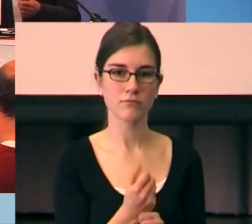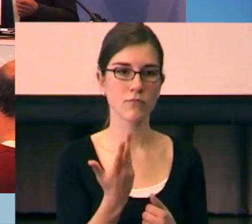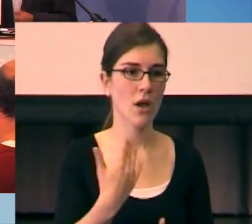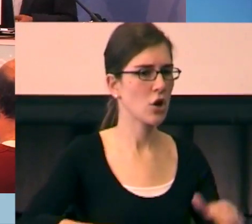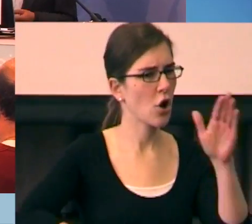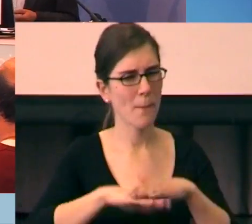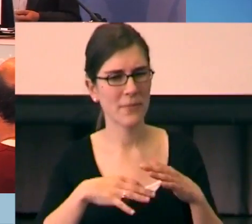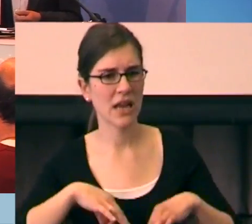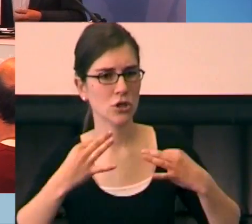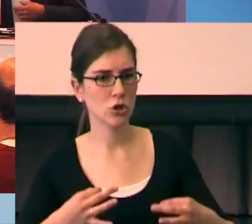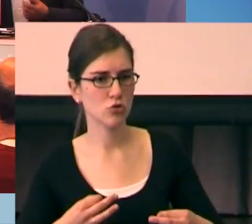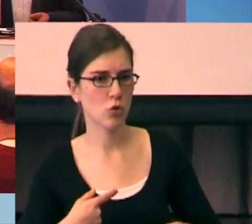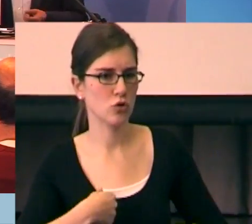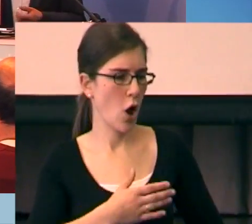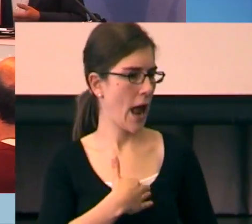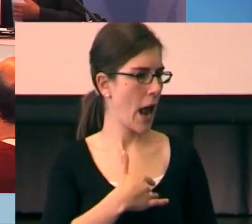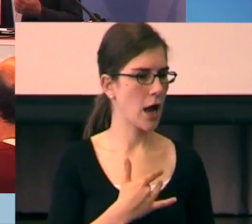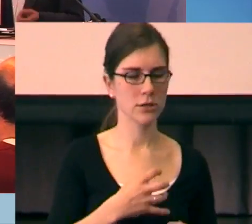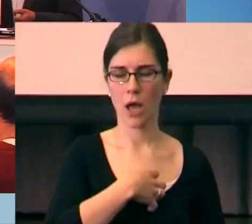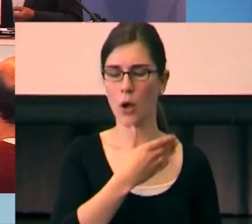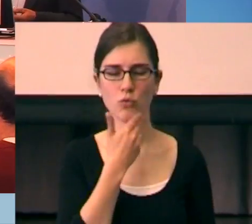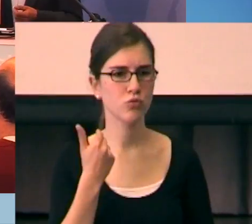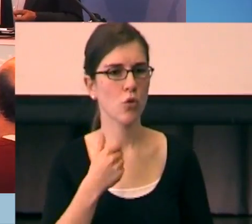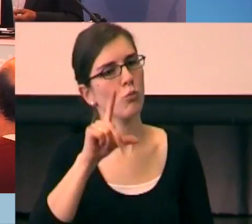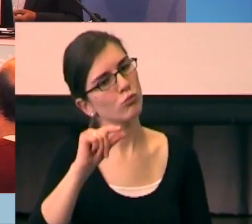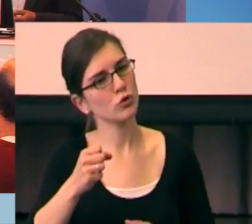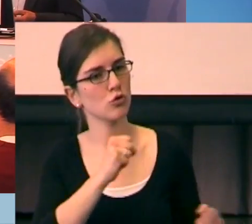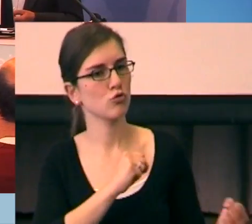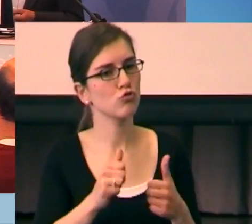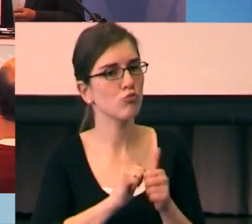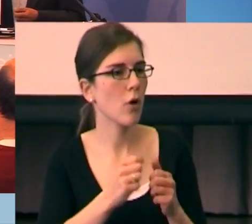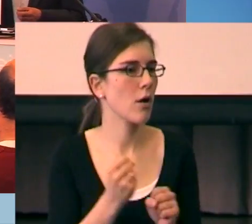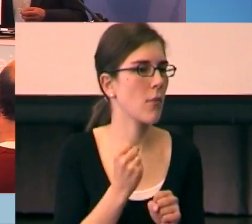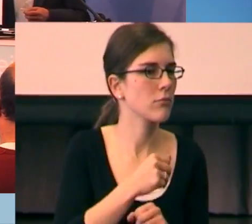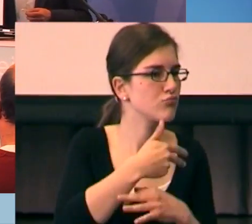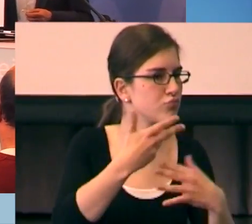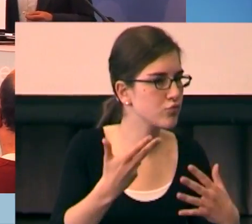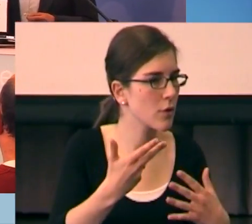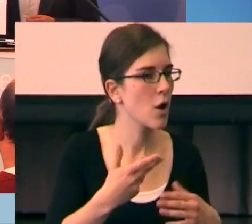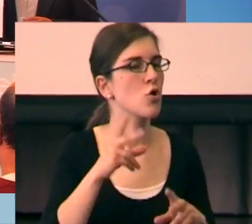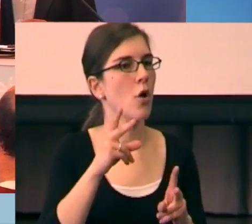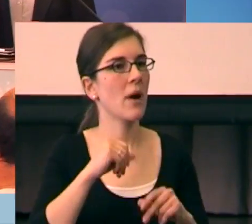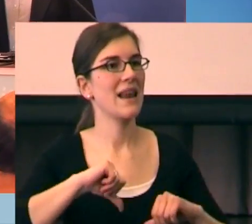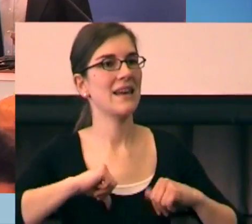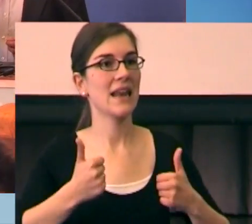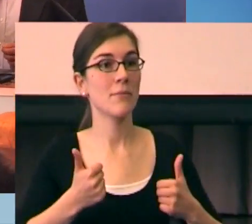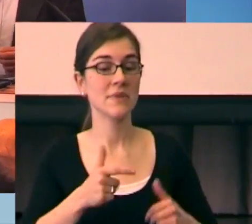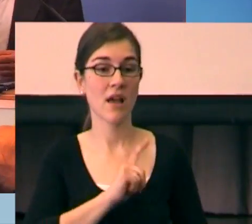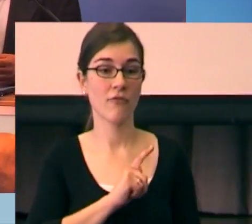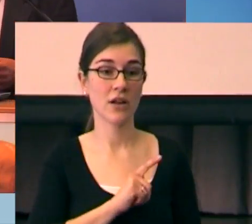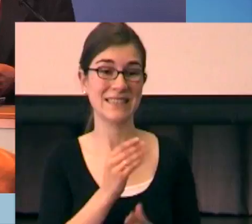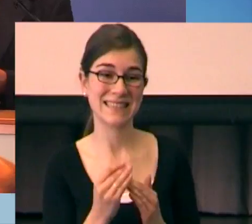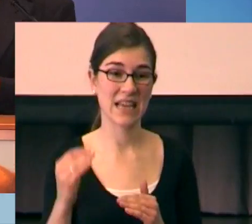Zucker? Hat er keine Corona-Herzkrankheit? Treibt er ein bisschen Sport? Ist er nicht sehr übergewichtig? Hat er wahrscheinlich eine Lebenserwartung zusätzlich